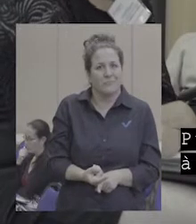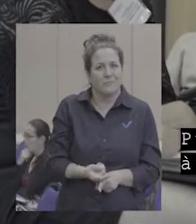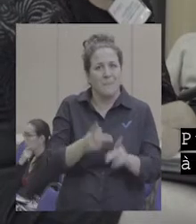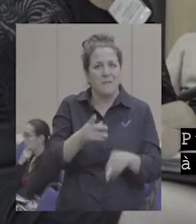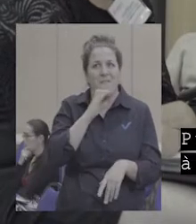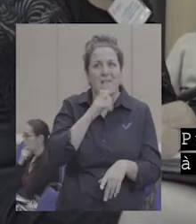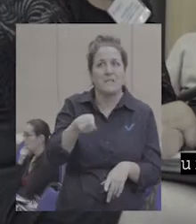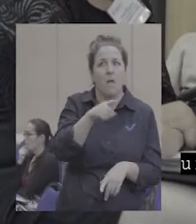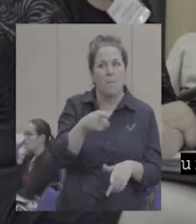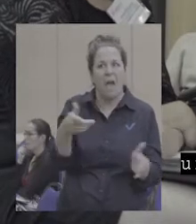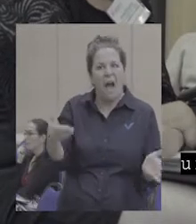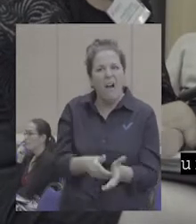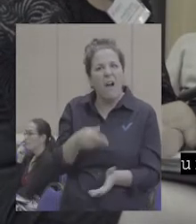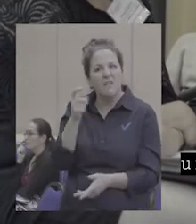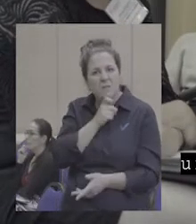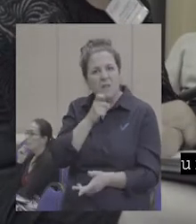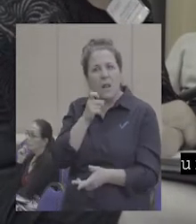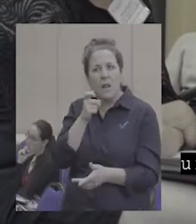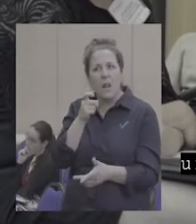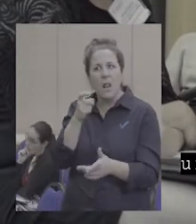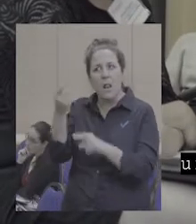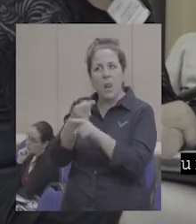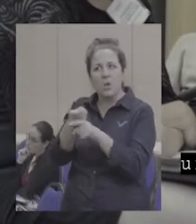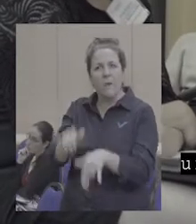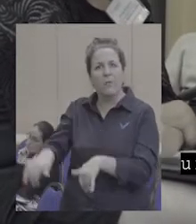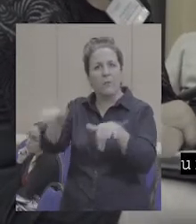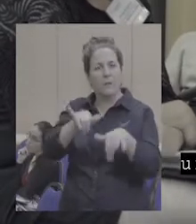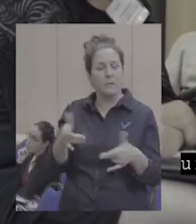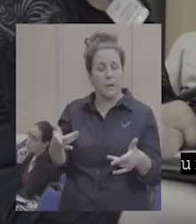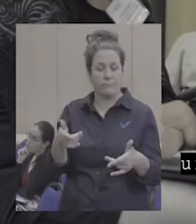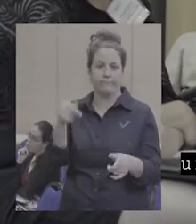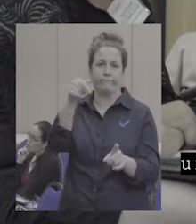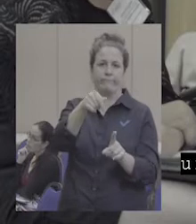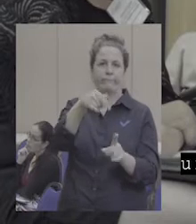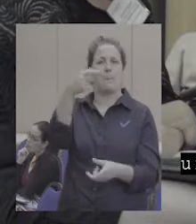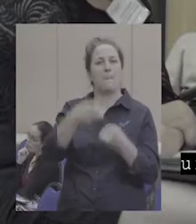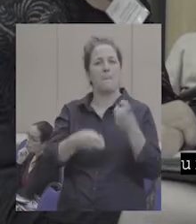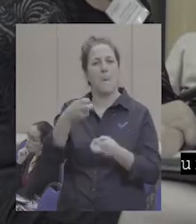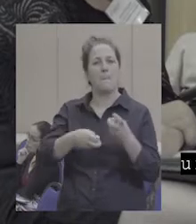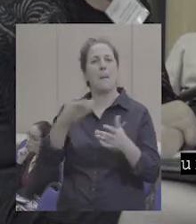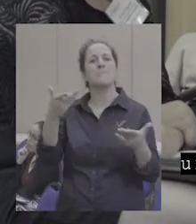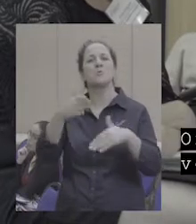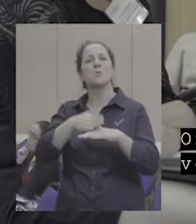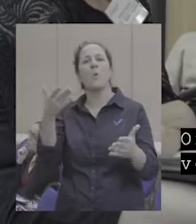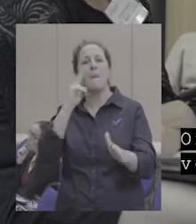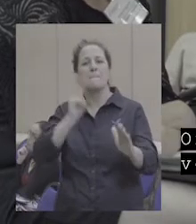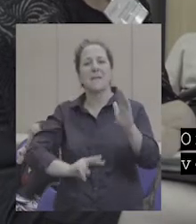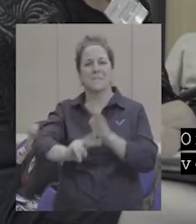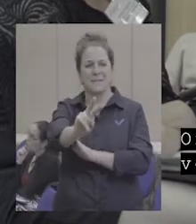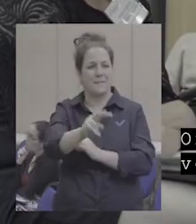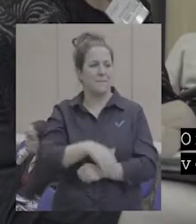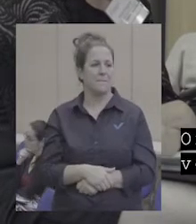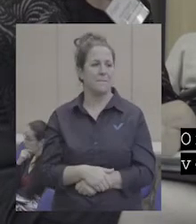à faire des logements universels. Je pense que ça, c'est un problème de perspective. On ne voit pas les